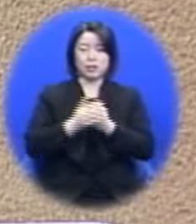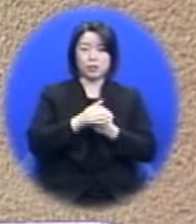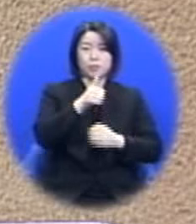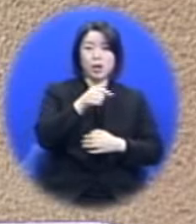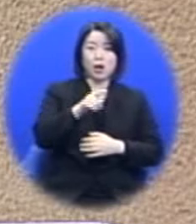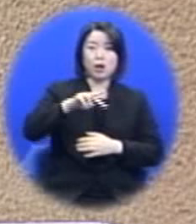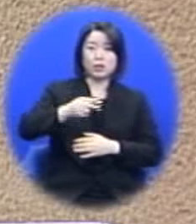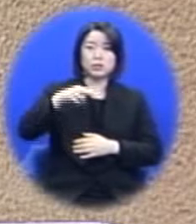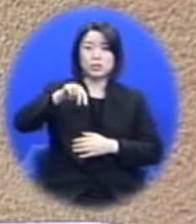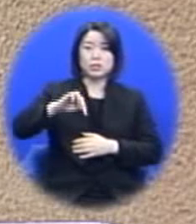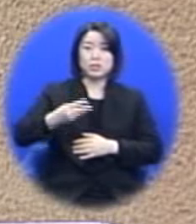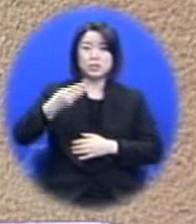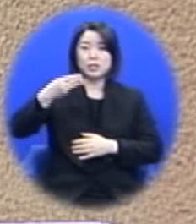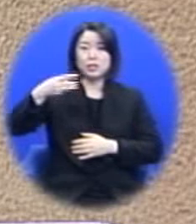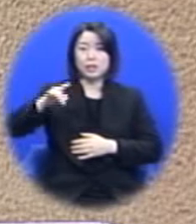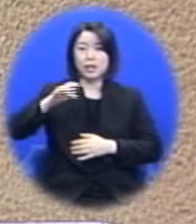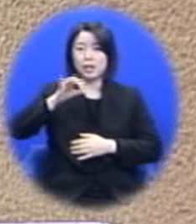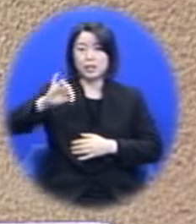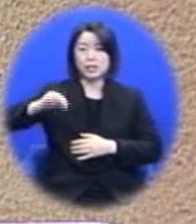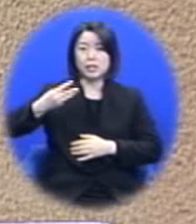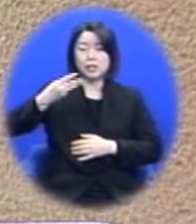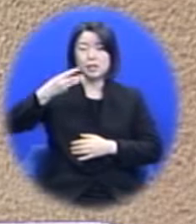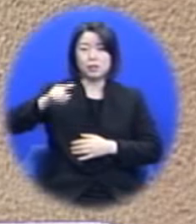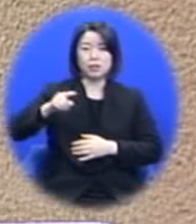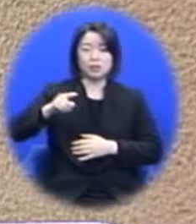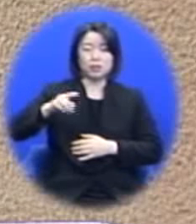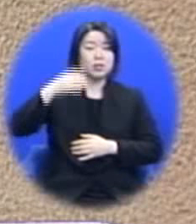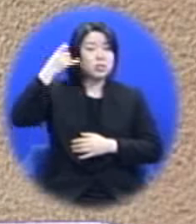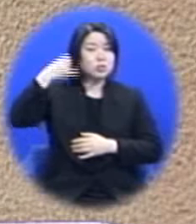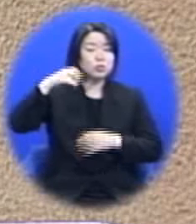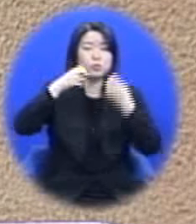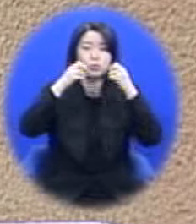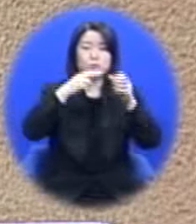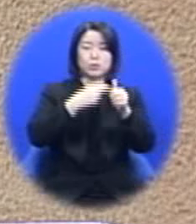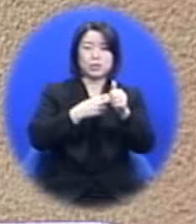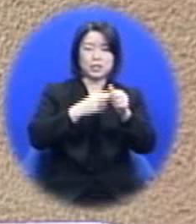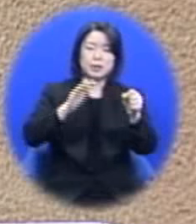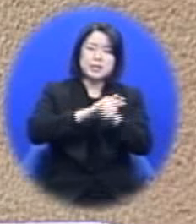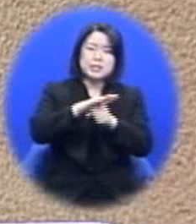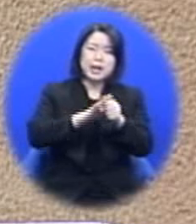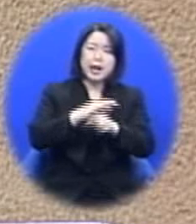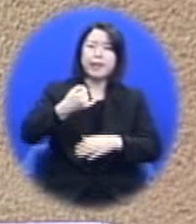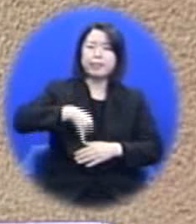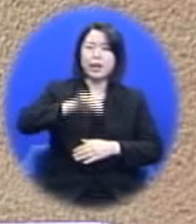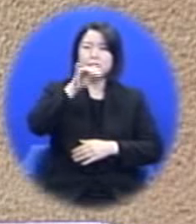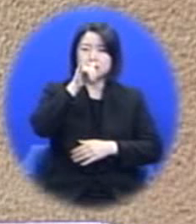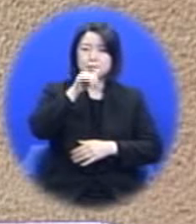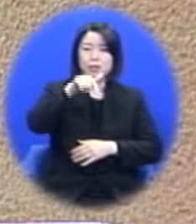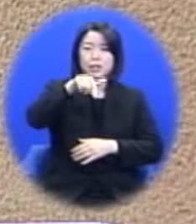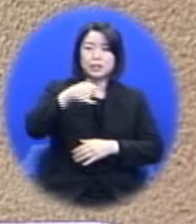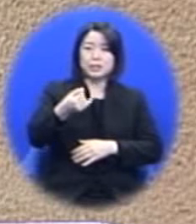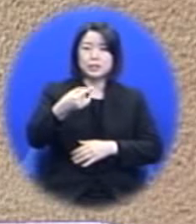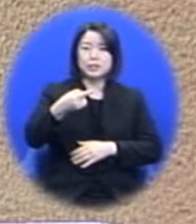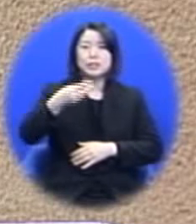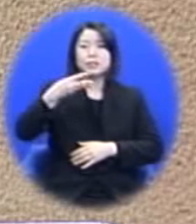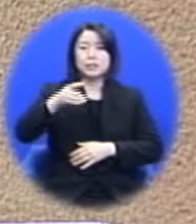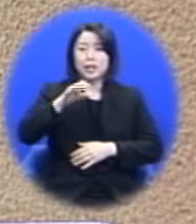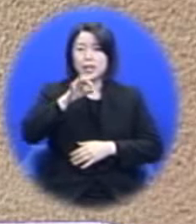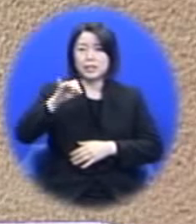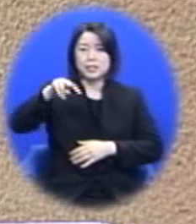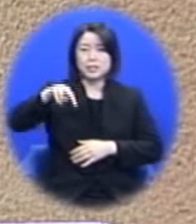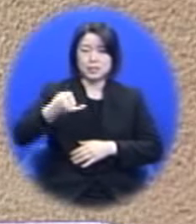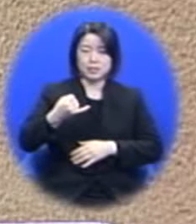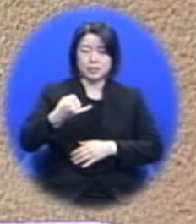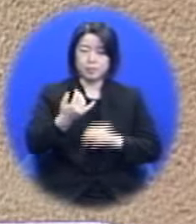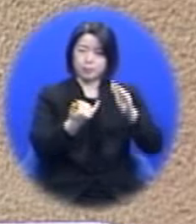중국의 선교사 허드슨 테일러 선교사님이 아주 사랑하는 딸이 있었어요. 그레이스라는 딸. 이